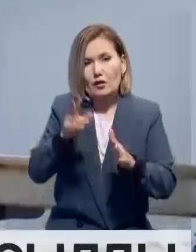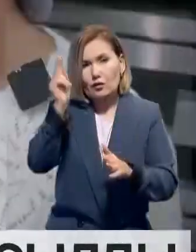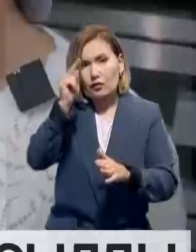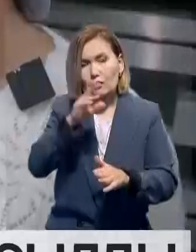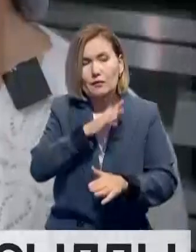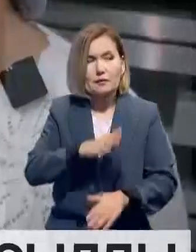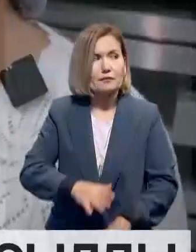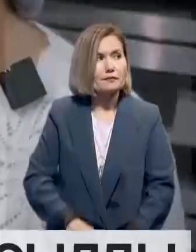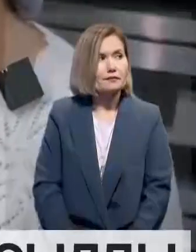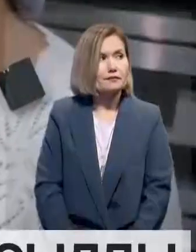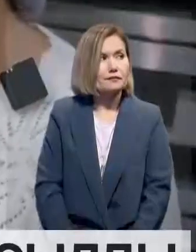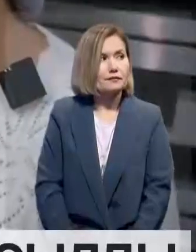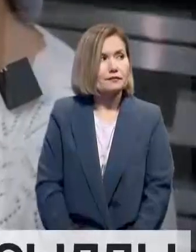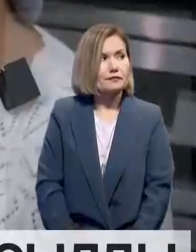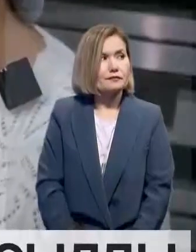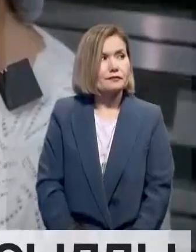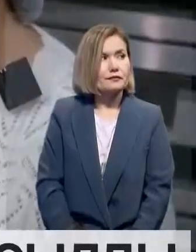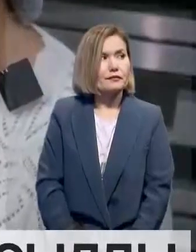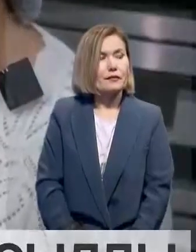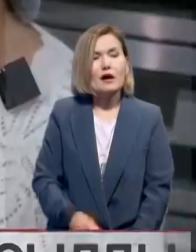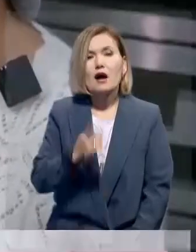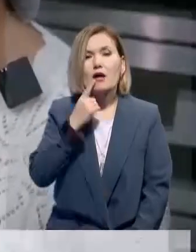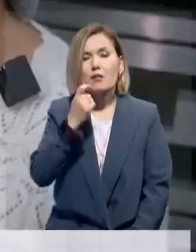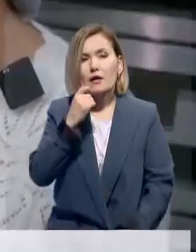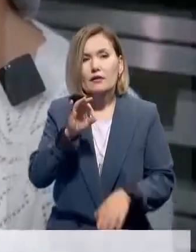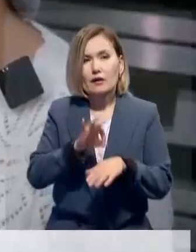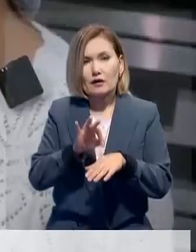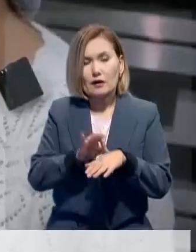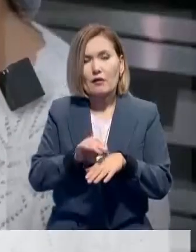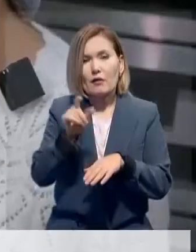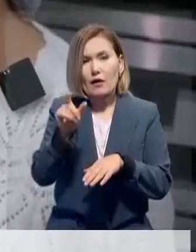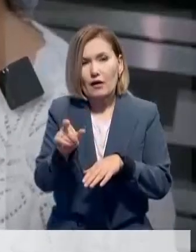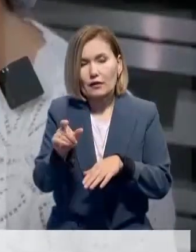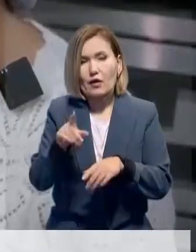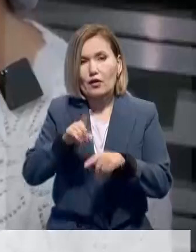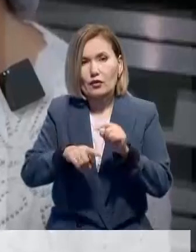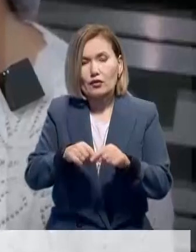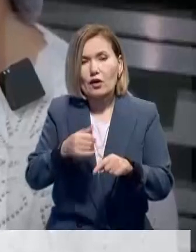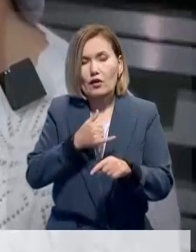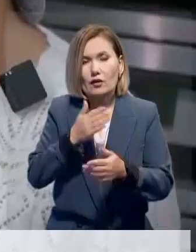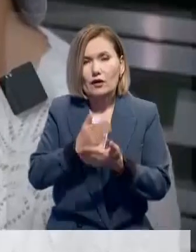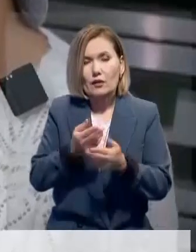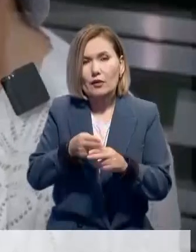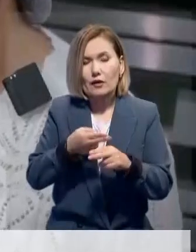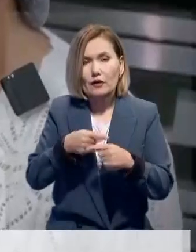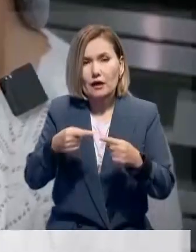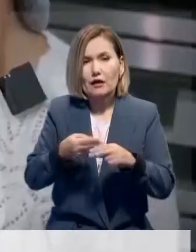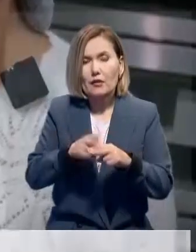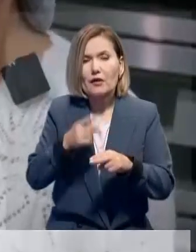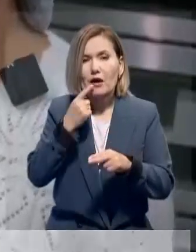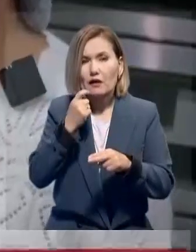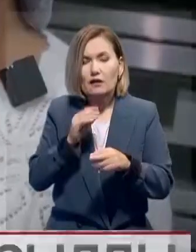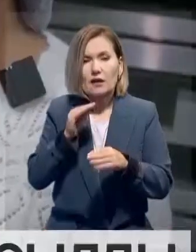берілген. Диагнозым сахарный диабет. Қант диабетіне шалдыққан туыстарым бар. Құрамында сахароза, глютен сияқты заттар жоқ тағамдарды істеуде қиындық